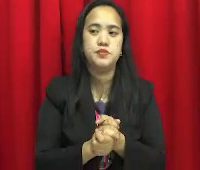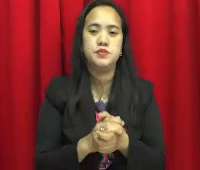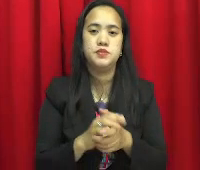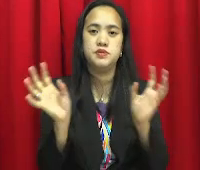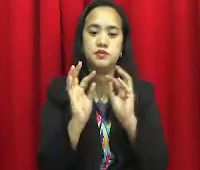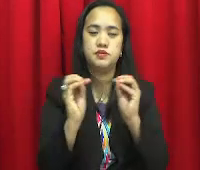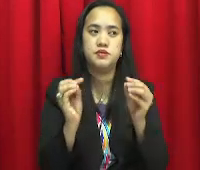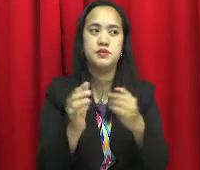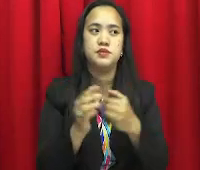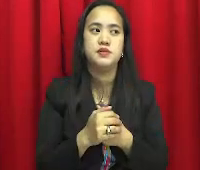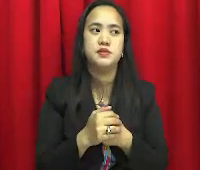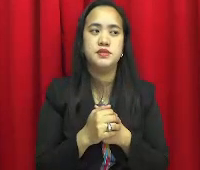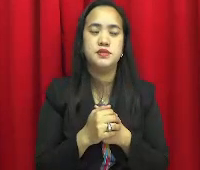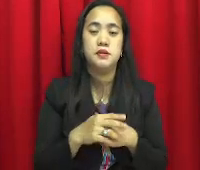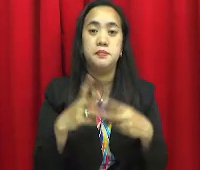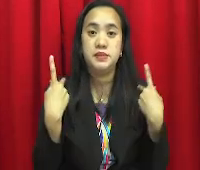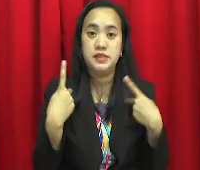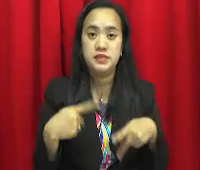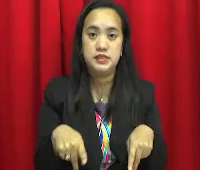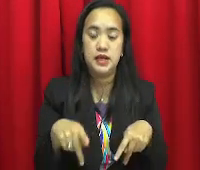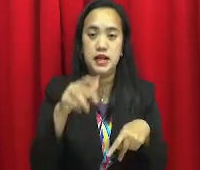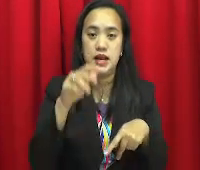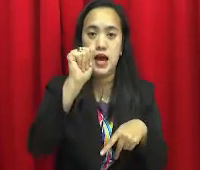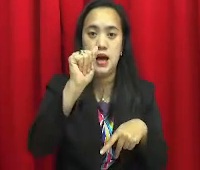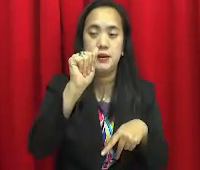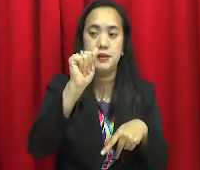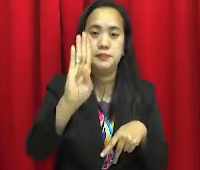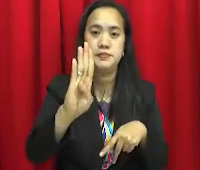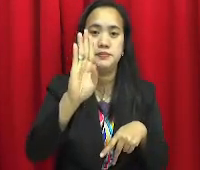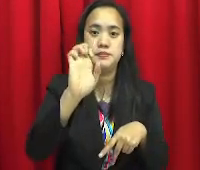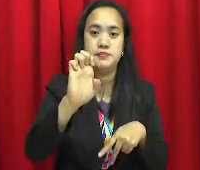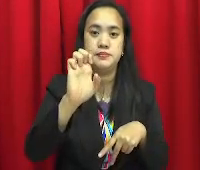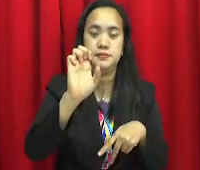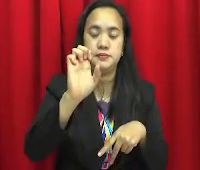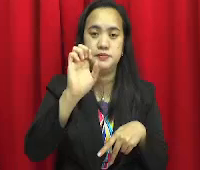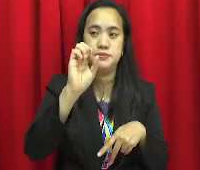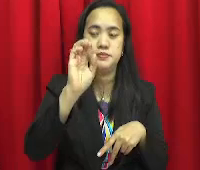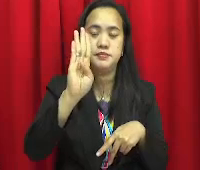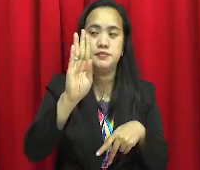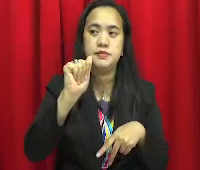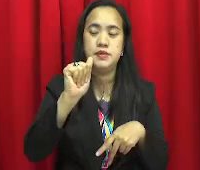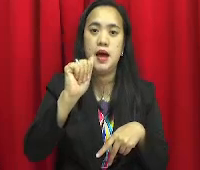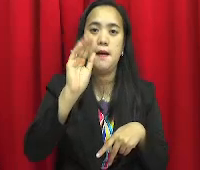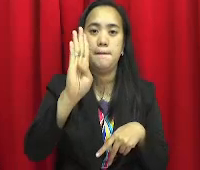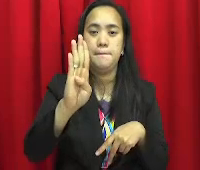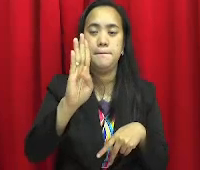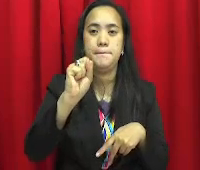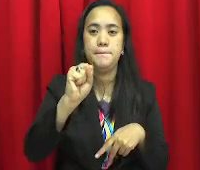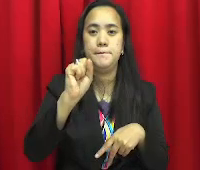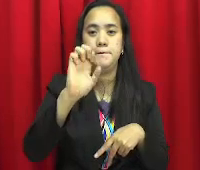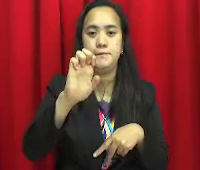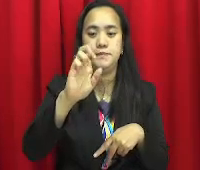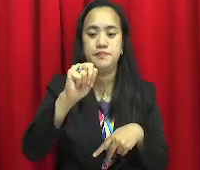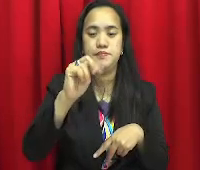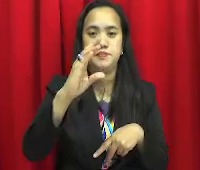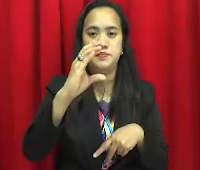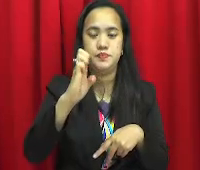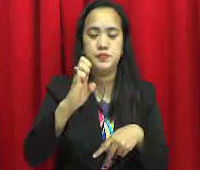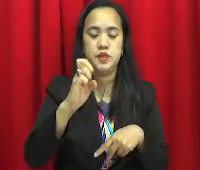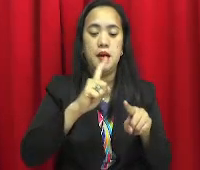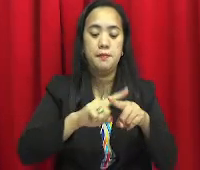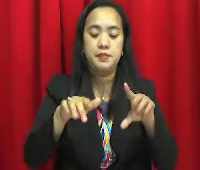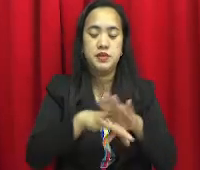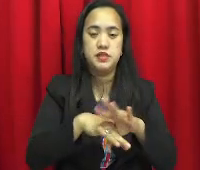sabihin hindi naman absence, physical lang. Okay. Eh kahit naman malayo, hindi naman siya absent eh. Yes. Yeah. Yeah. So physically absent siya,